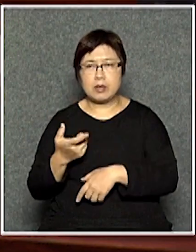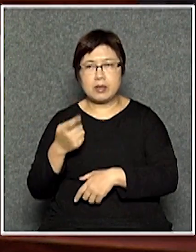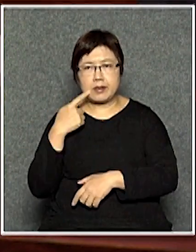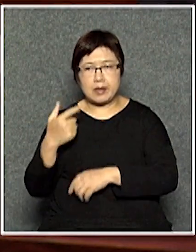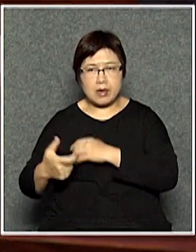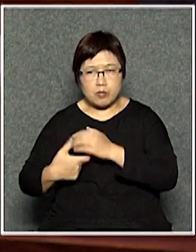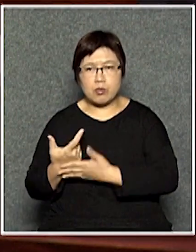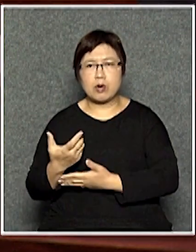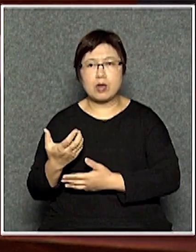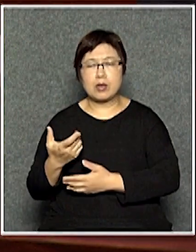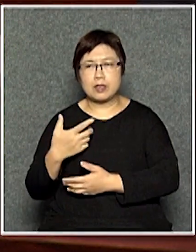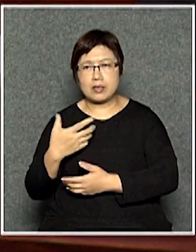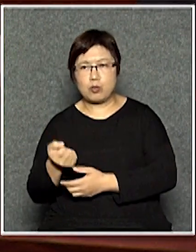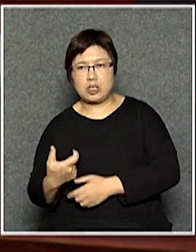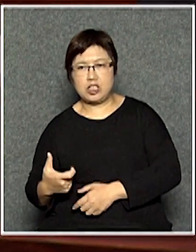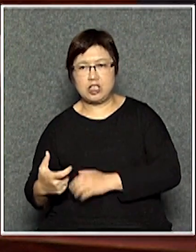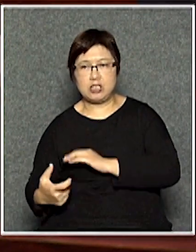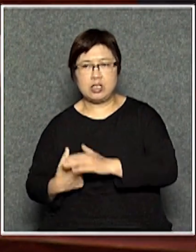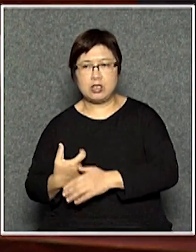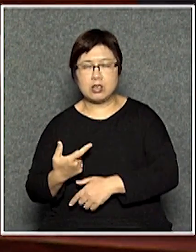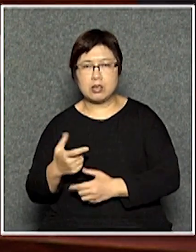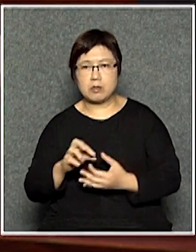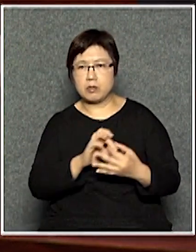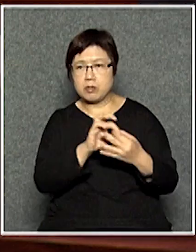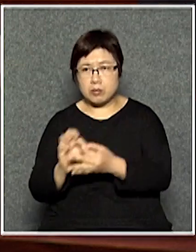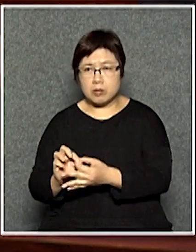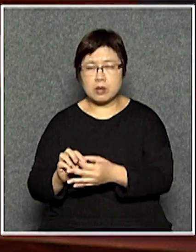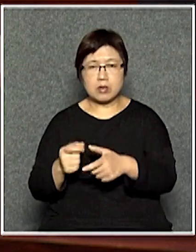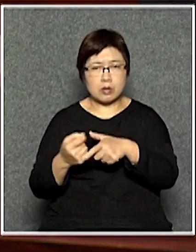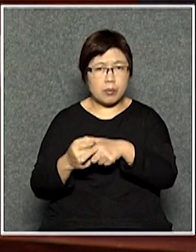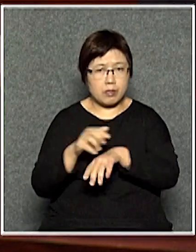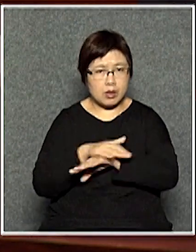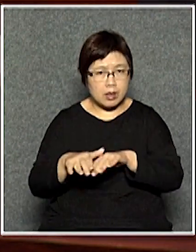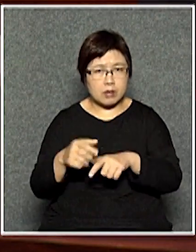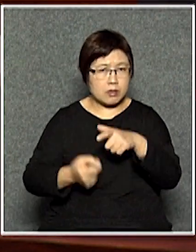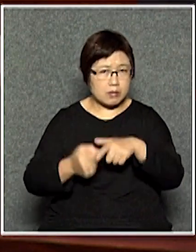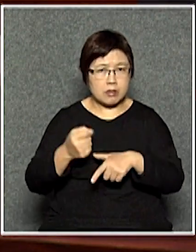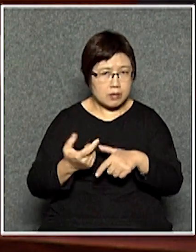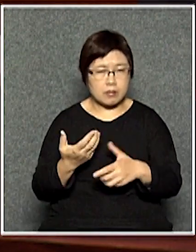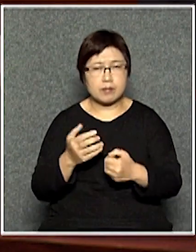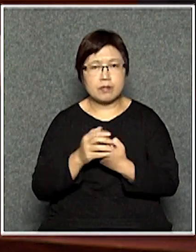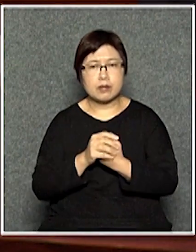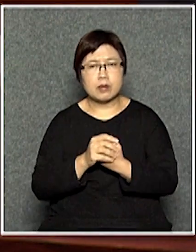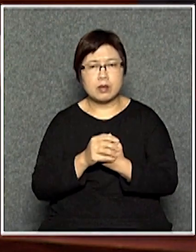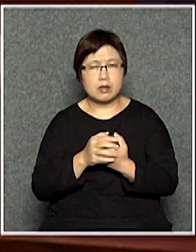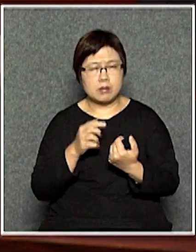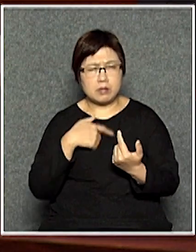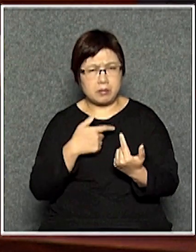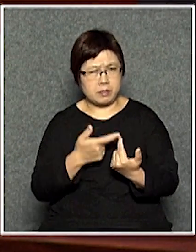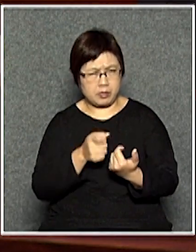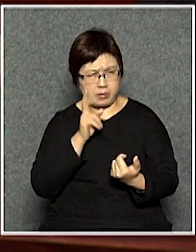是聯想在一起呢？這樣做公不公平呢？這種的配合著不著跡了一些呢？主